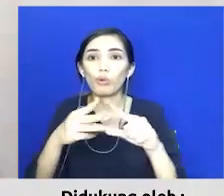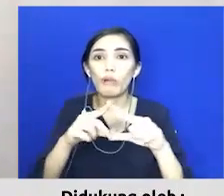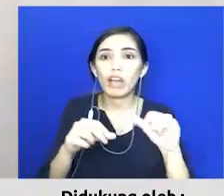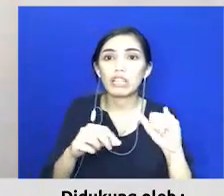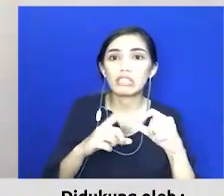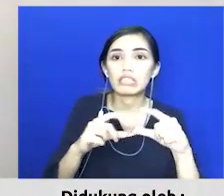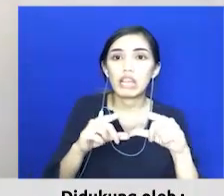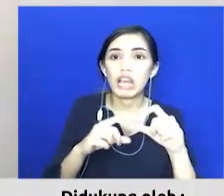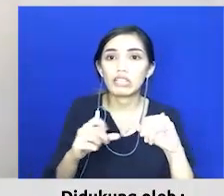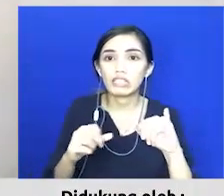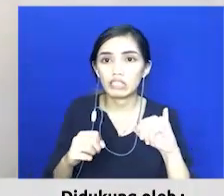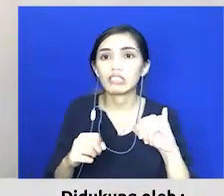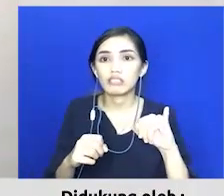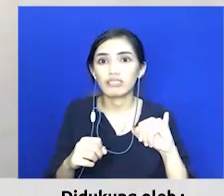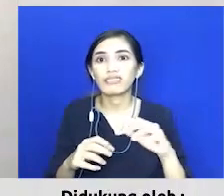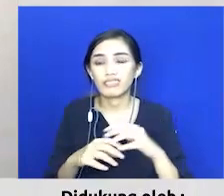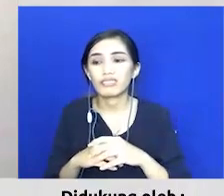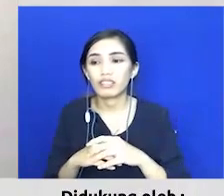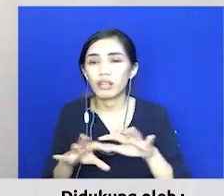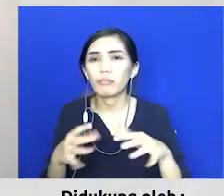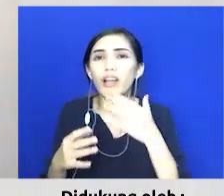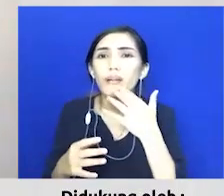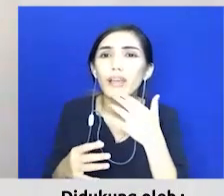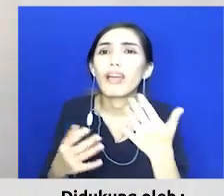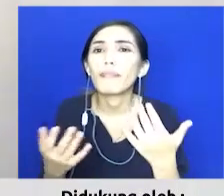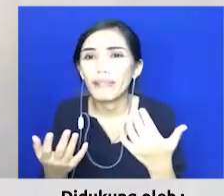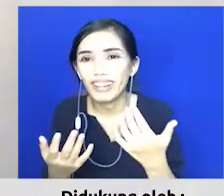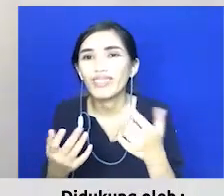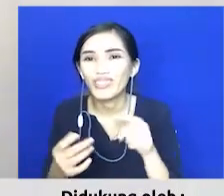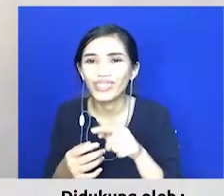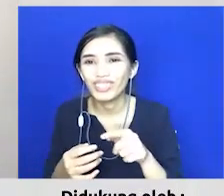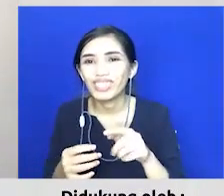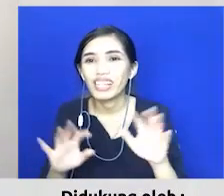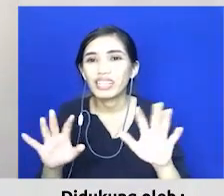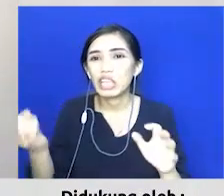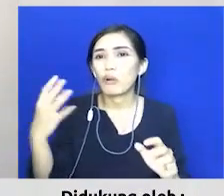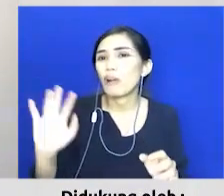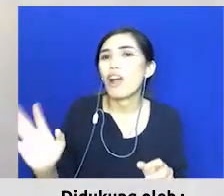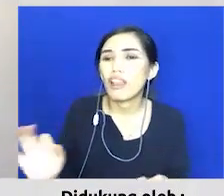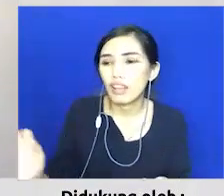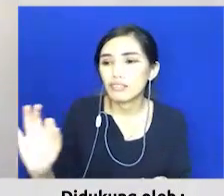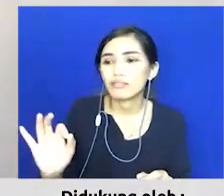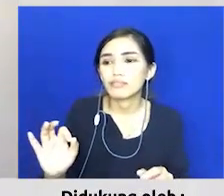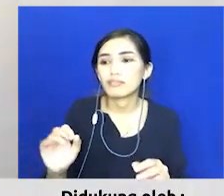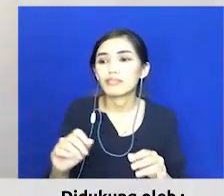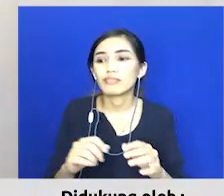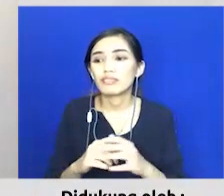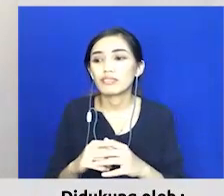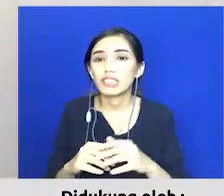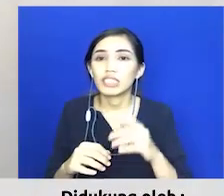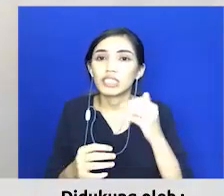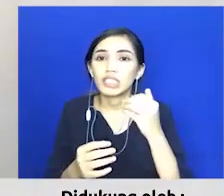sangat-sangat tertarik, dan aku lagi agak sering pakai satu kata yang menurutku justru sangat masuk akal dan kontekstual gitu, dan itu secara